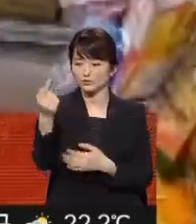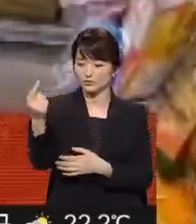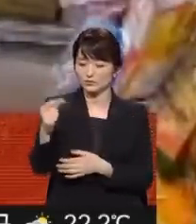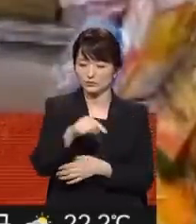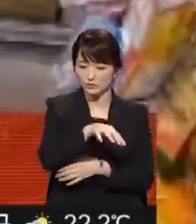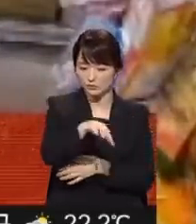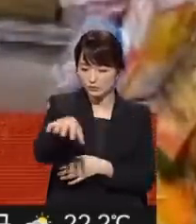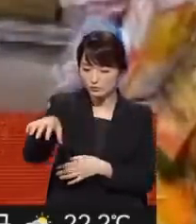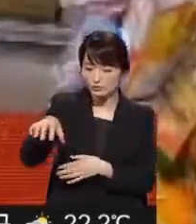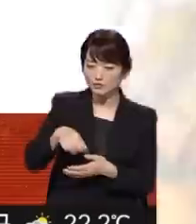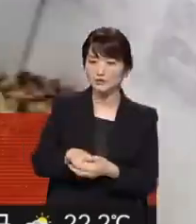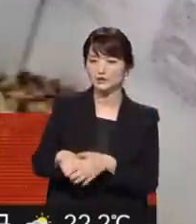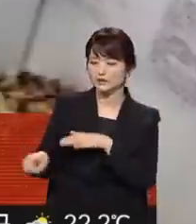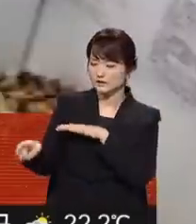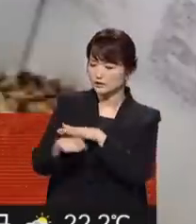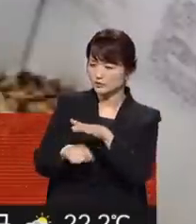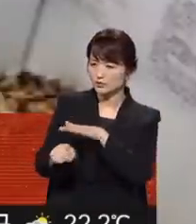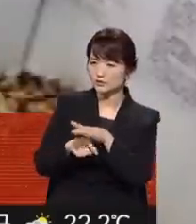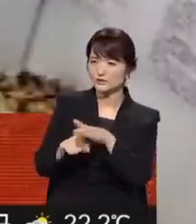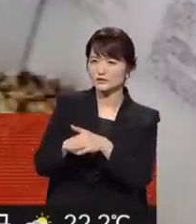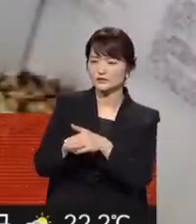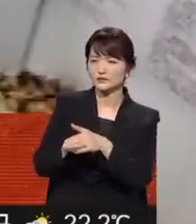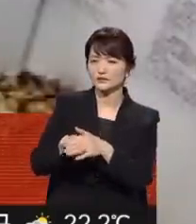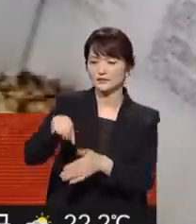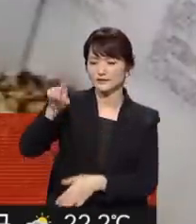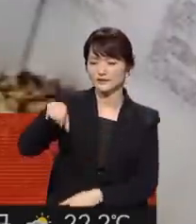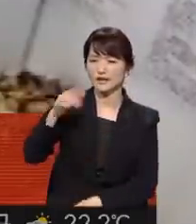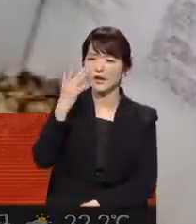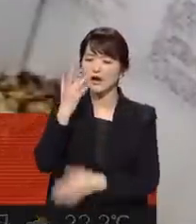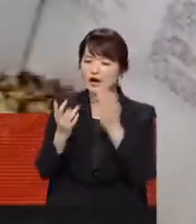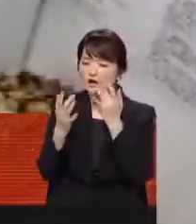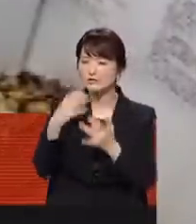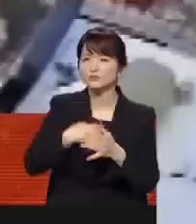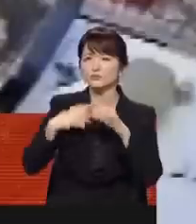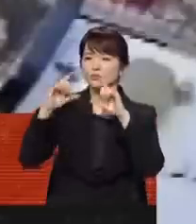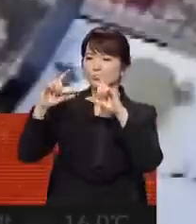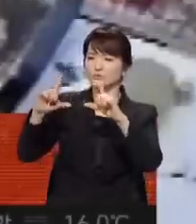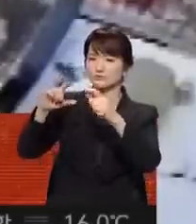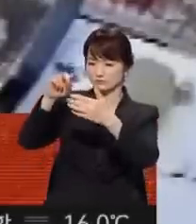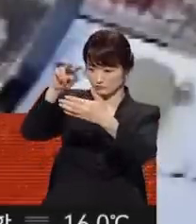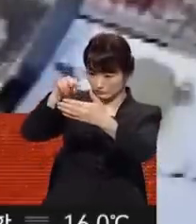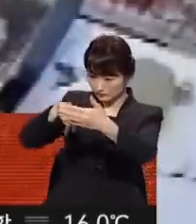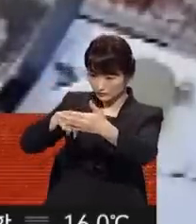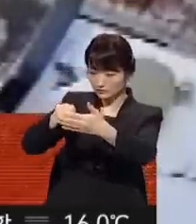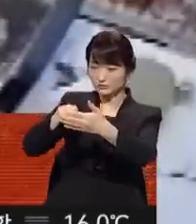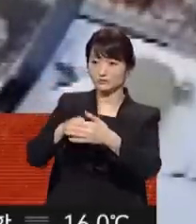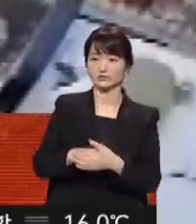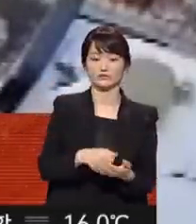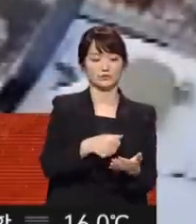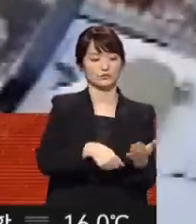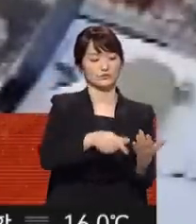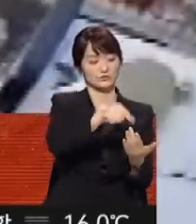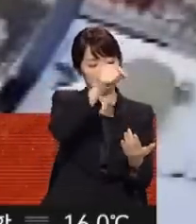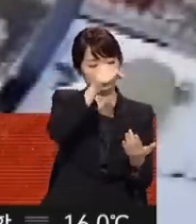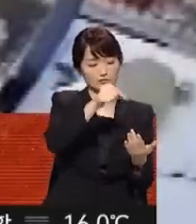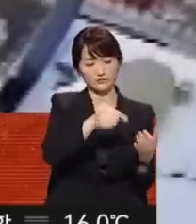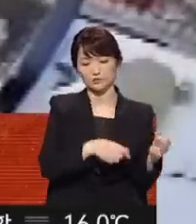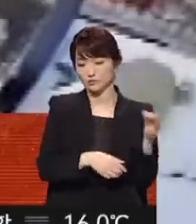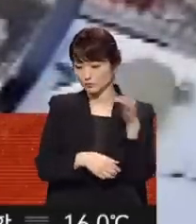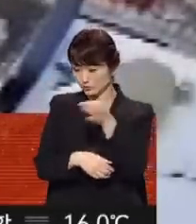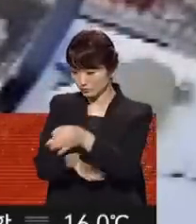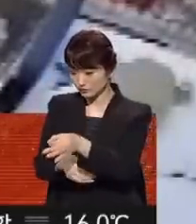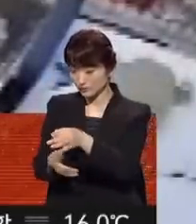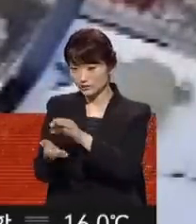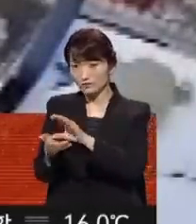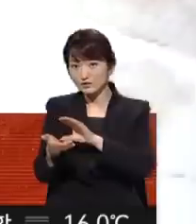붙어있던 절도라든지 계산 누락건에 대한 경고장을 발견해서 한참을 읽습니다. 그러다가 물건을 집어들고 계산하고 나가려고